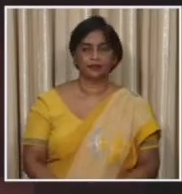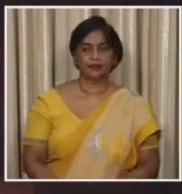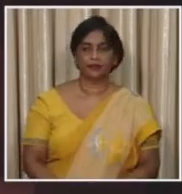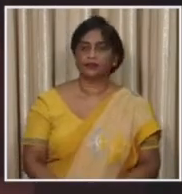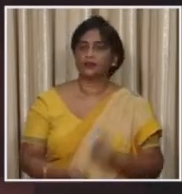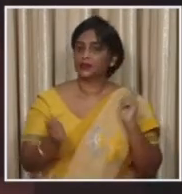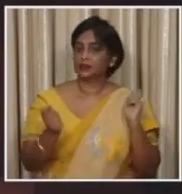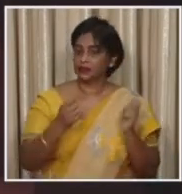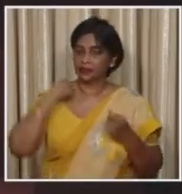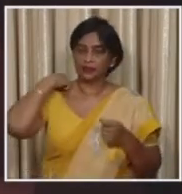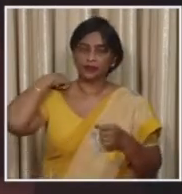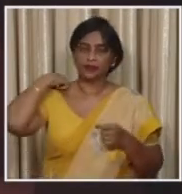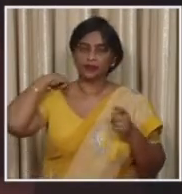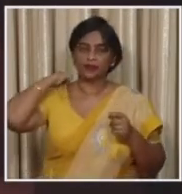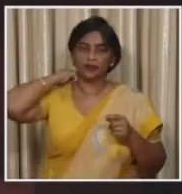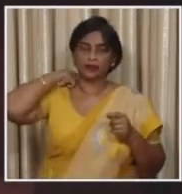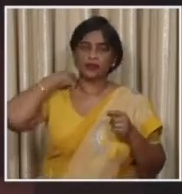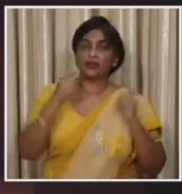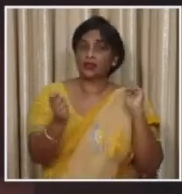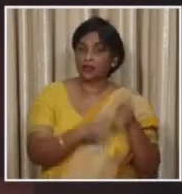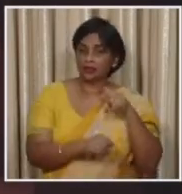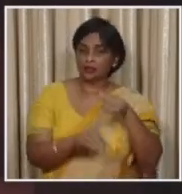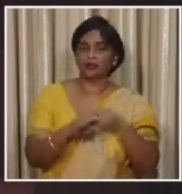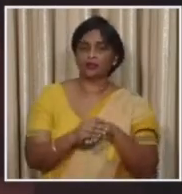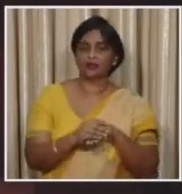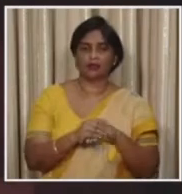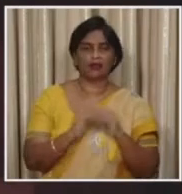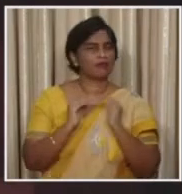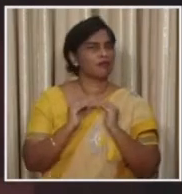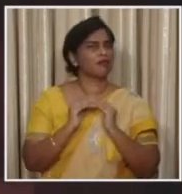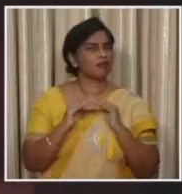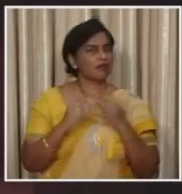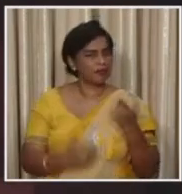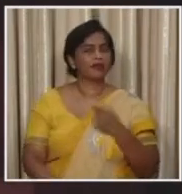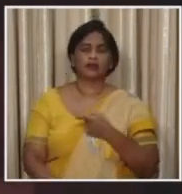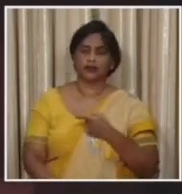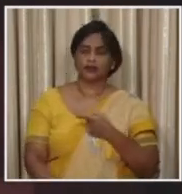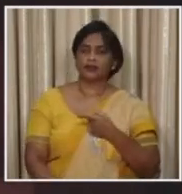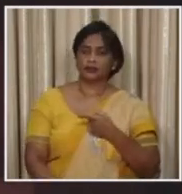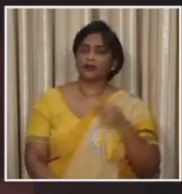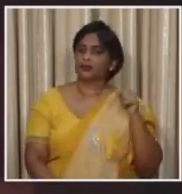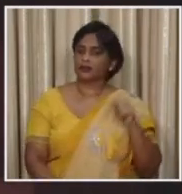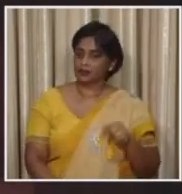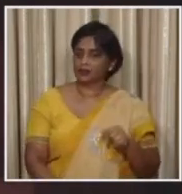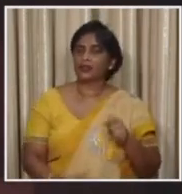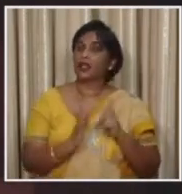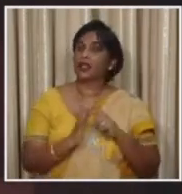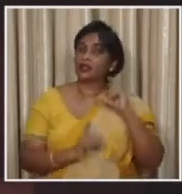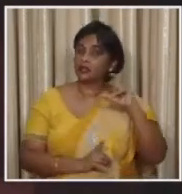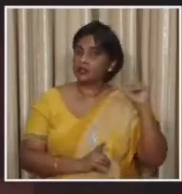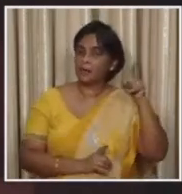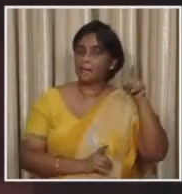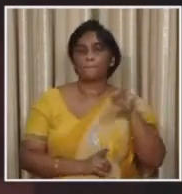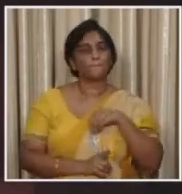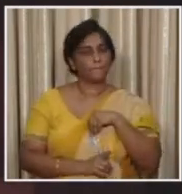ක්‍රිකට් ක්‍රීඩාවක් ක්‍රියාත්මක කරන්නට නුසුදුසු පිච් එකක් කියන එක දැන් ICC එක පවා පිළි